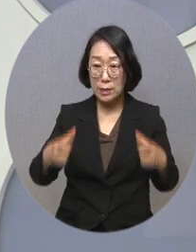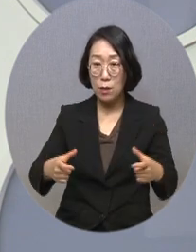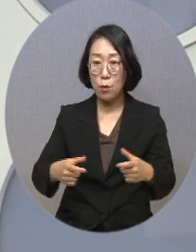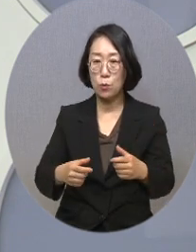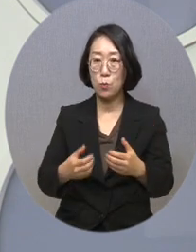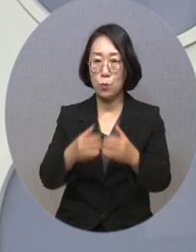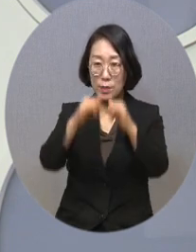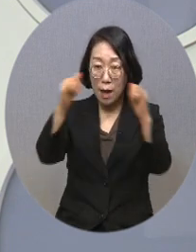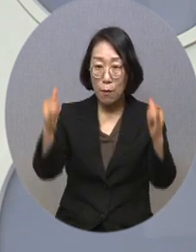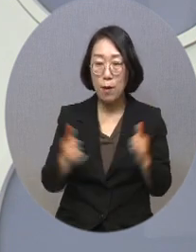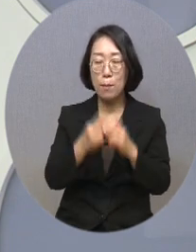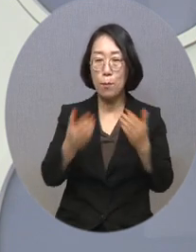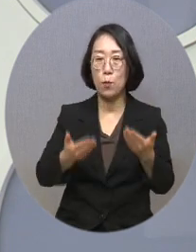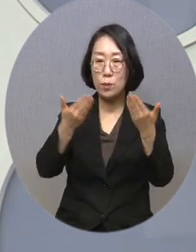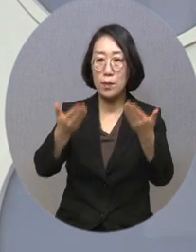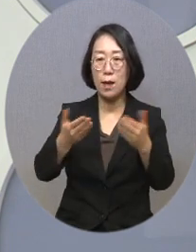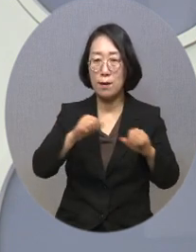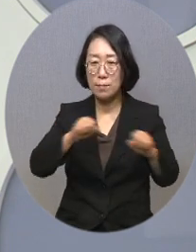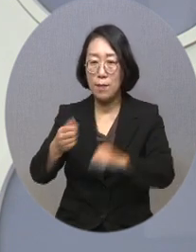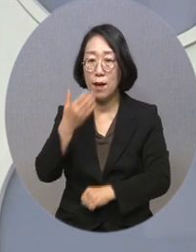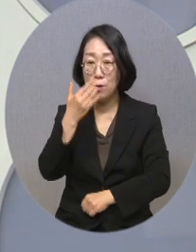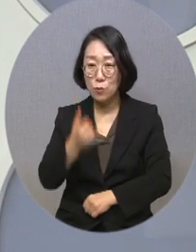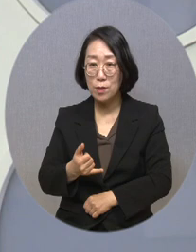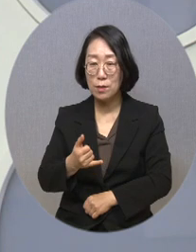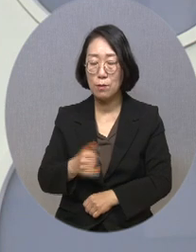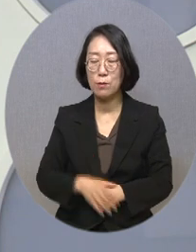수 있는 이런 부분들을 아주